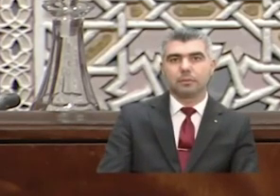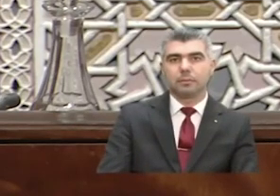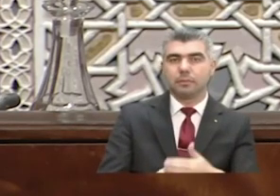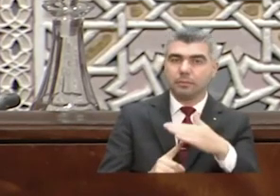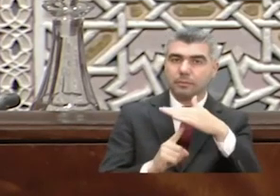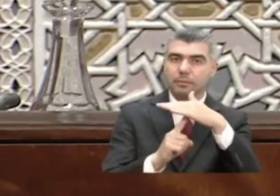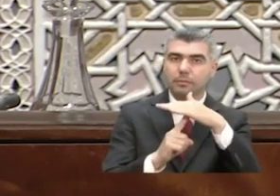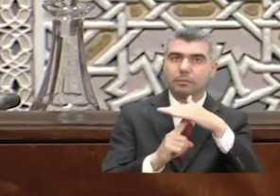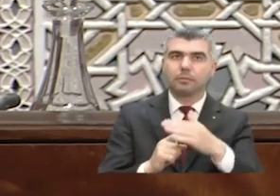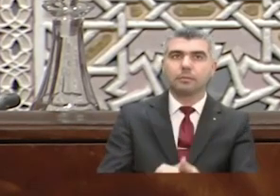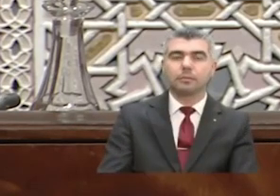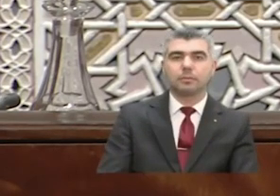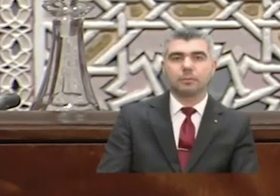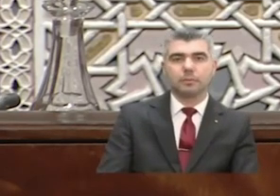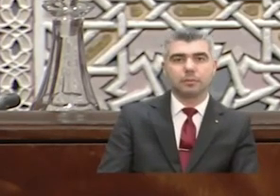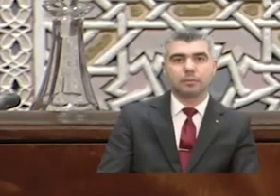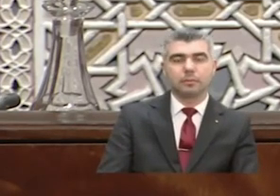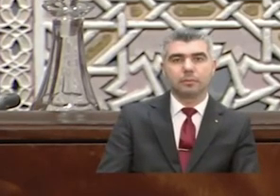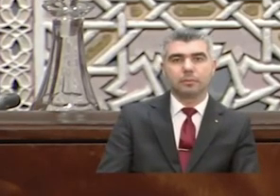التسيير. تفضل.